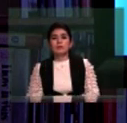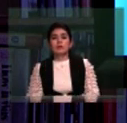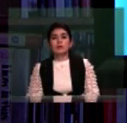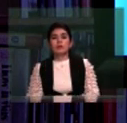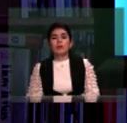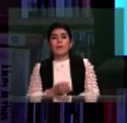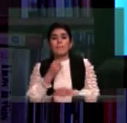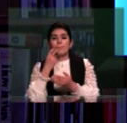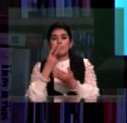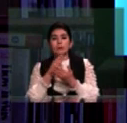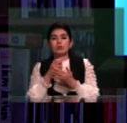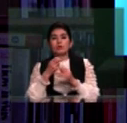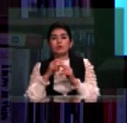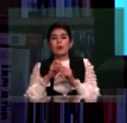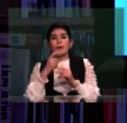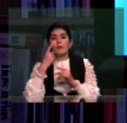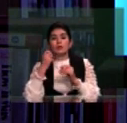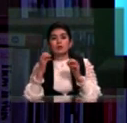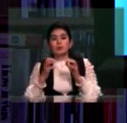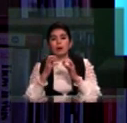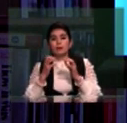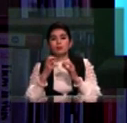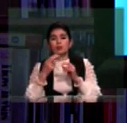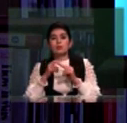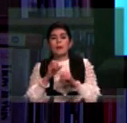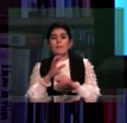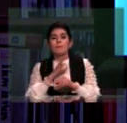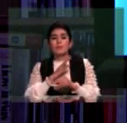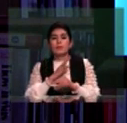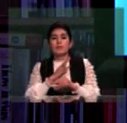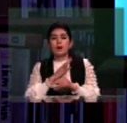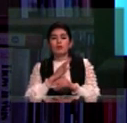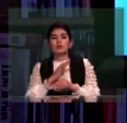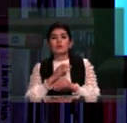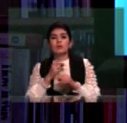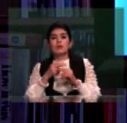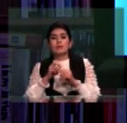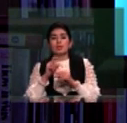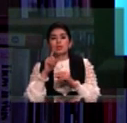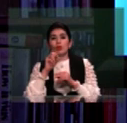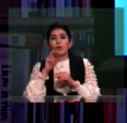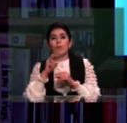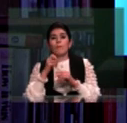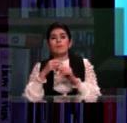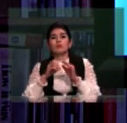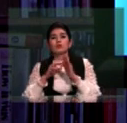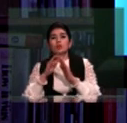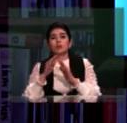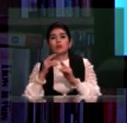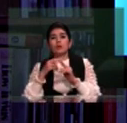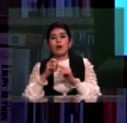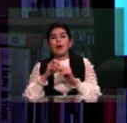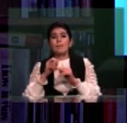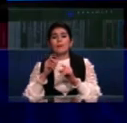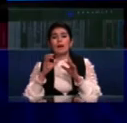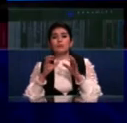Итак, посмотрим. Угрозы информационной безопасности бывают взлом информации выводом из строя